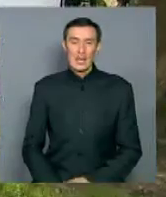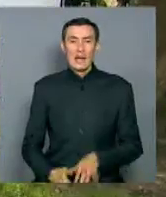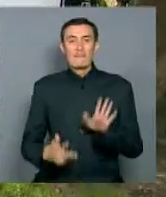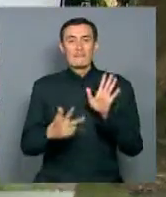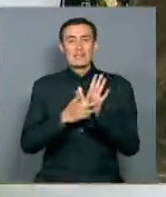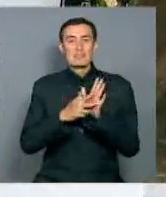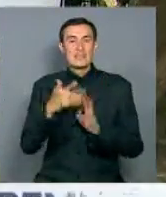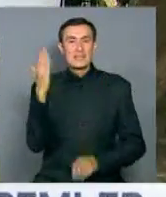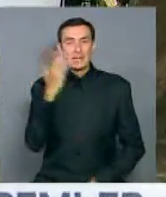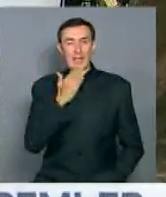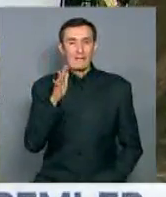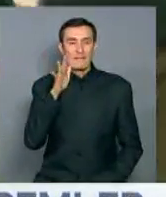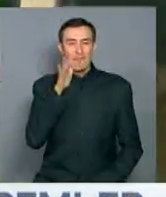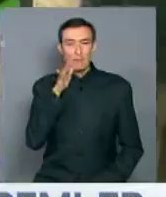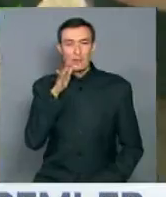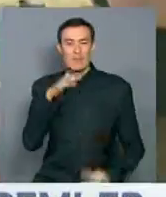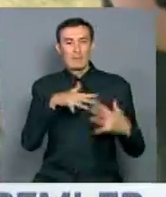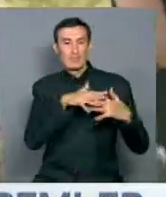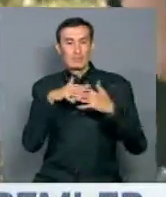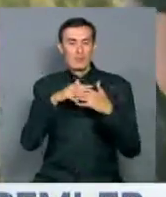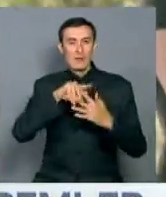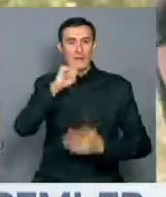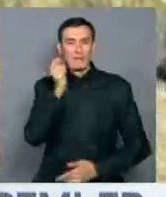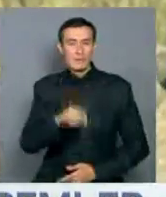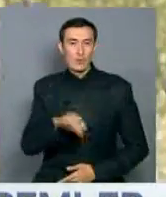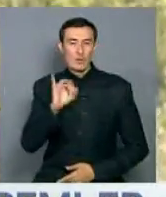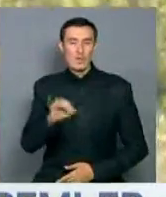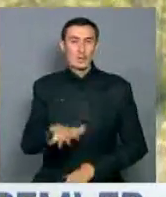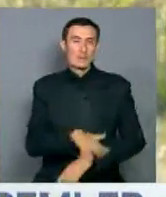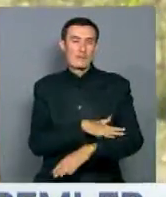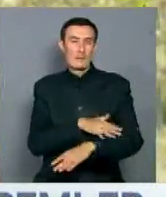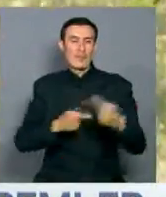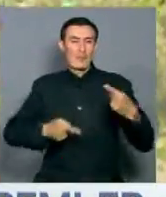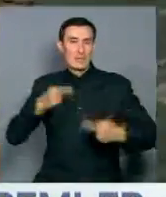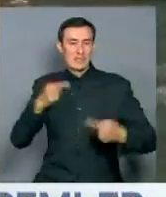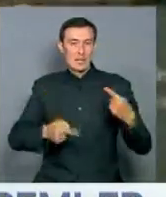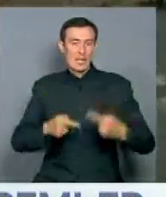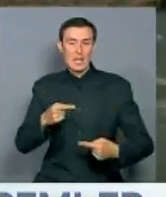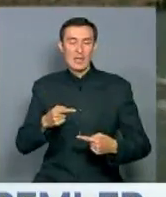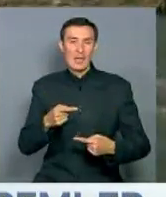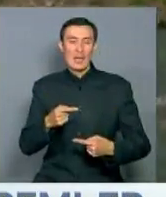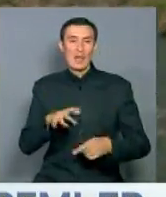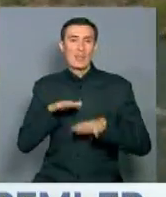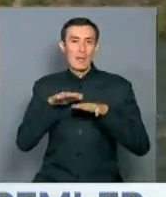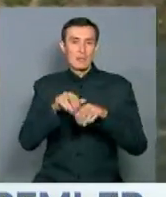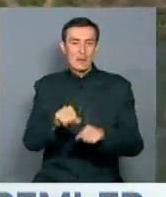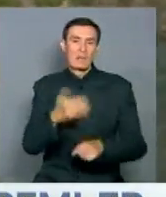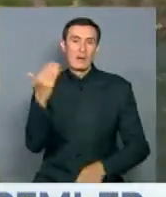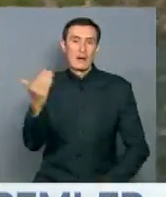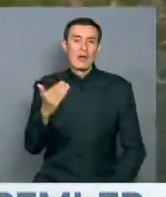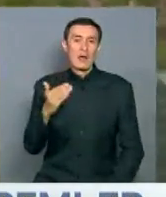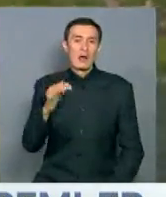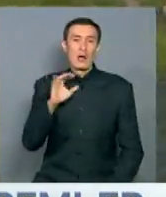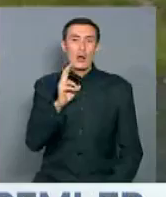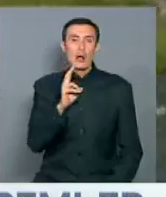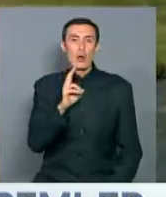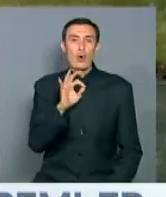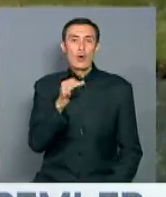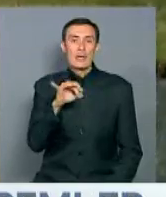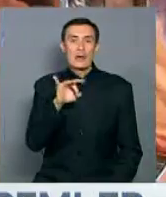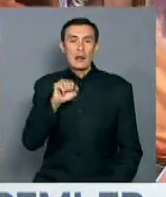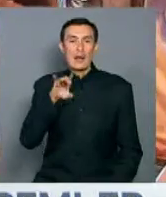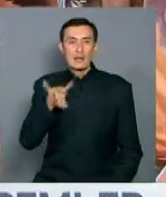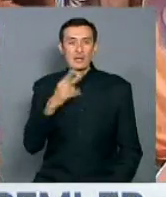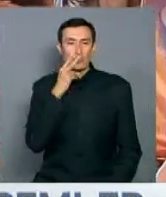Восьмисерийную картину о времени междоусобных войн и продолжительного противостояния вероломным набегам калмыков и ойратов